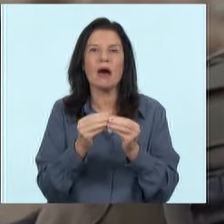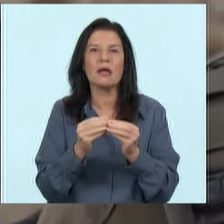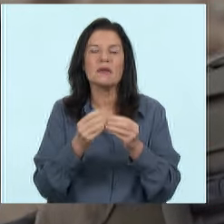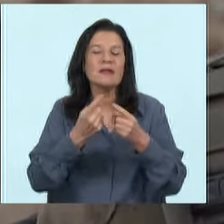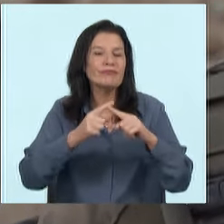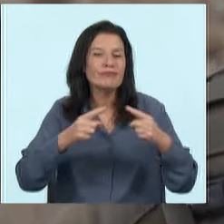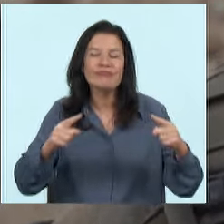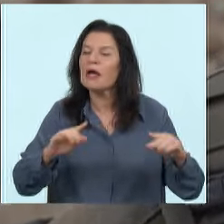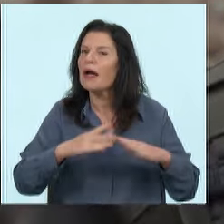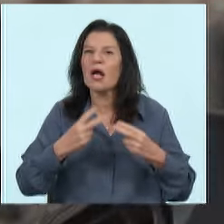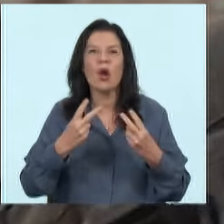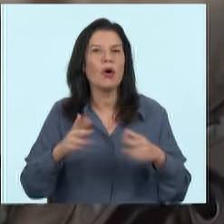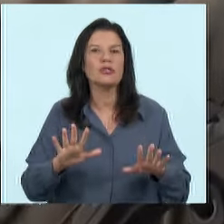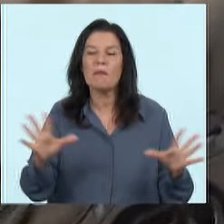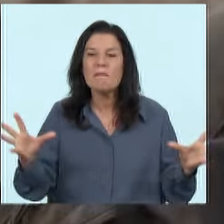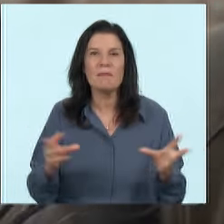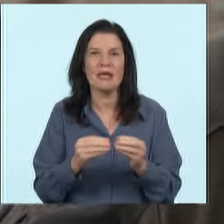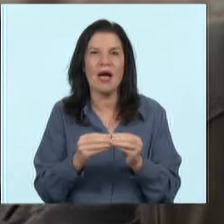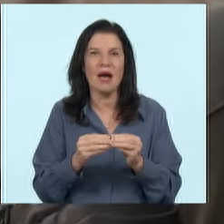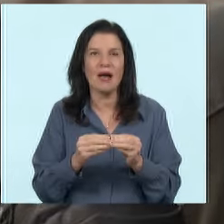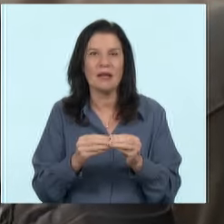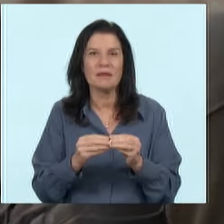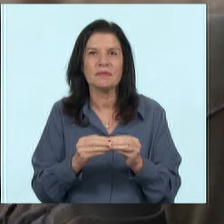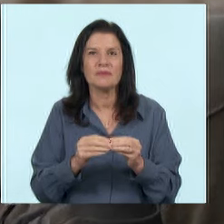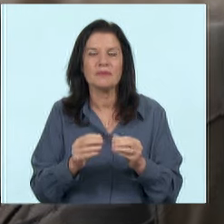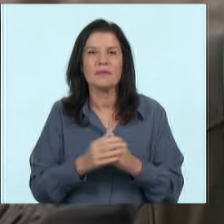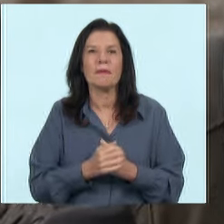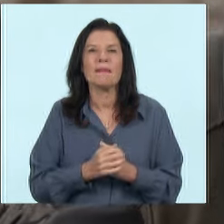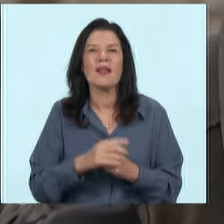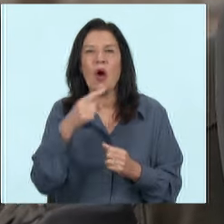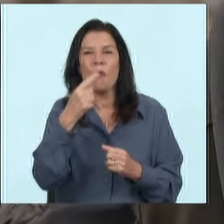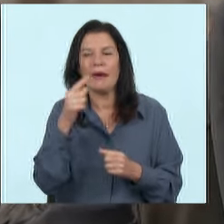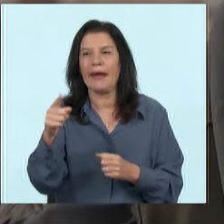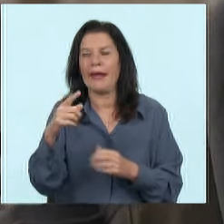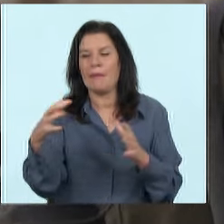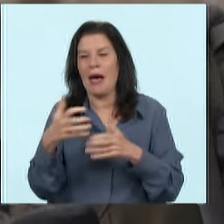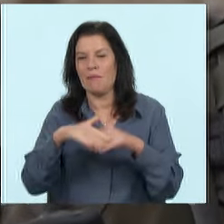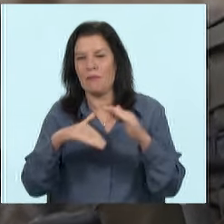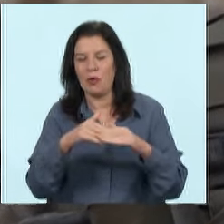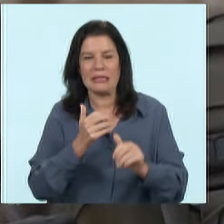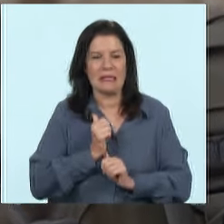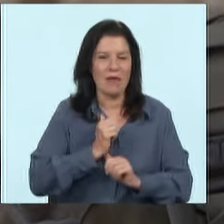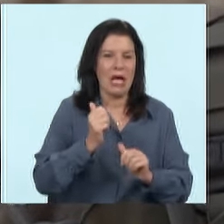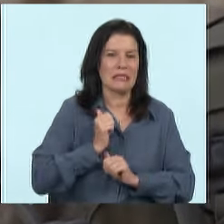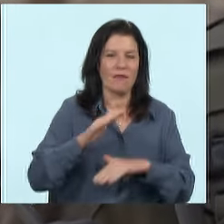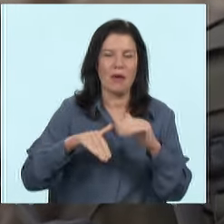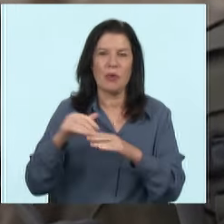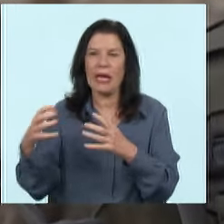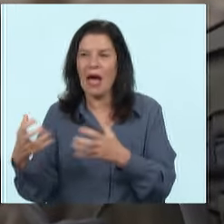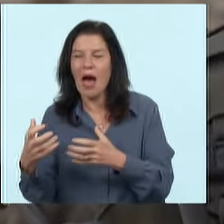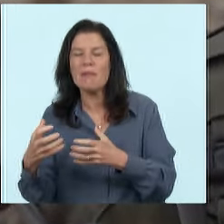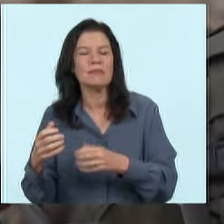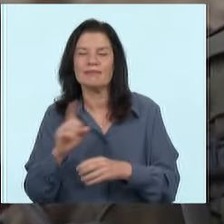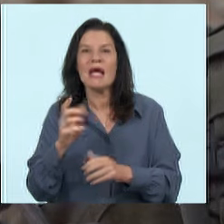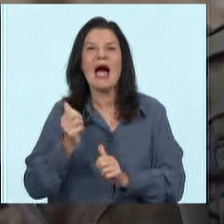האוכלוסייה. הקלישאה הזאת שאומרת, עם בונה צבא, הצבא בונה עם, ושהצבא הוא כור ההיתוך, המלחמה הזאת הוכיחה